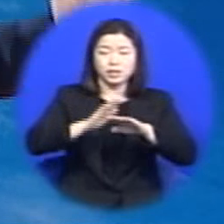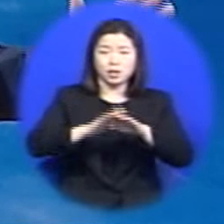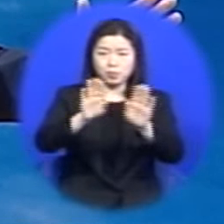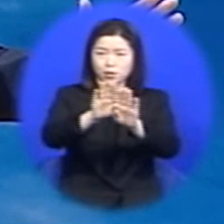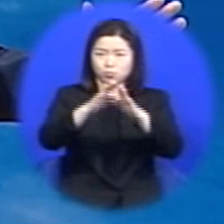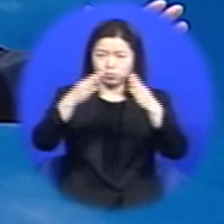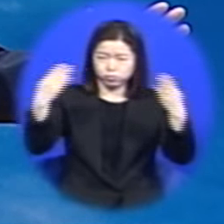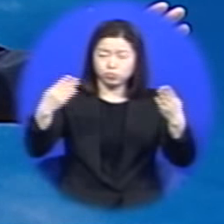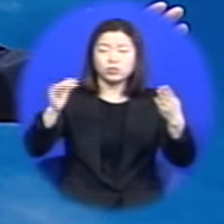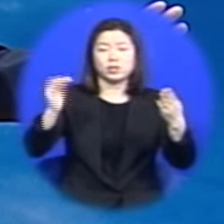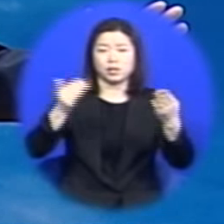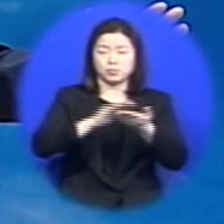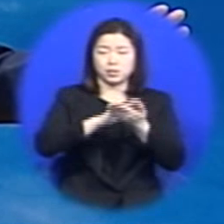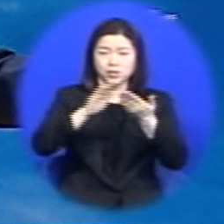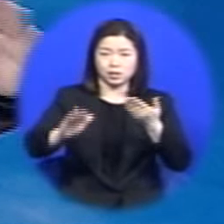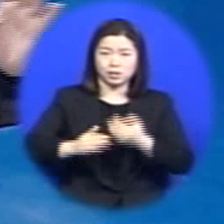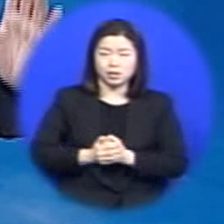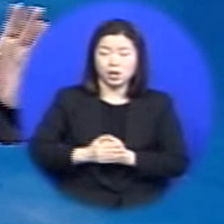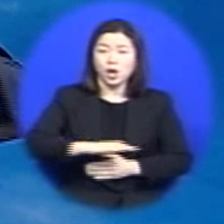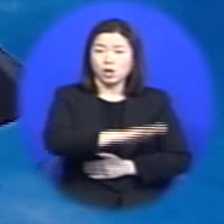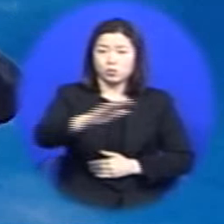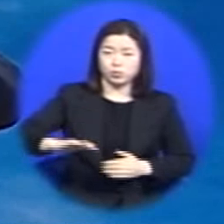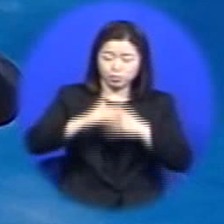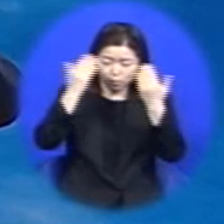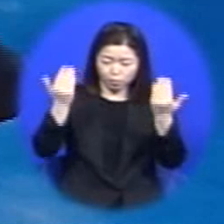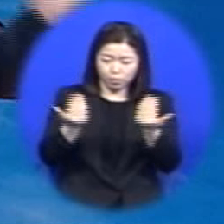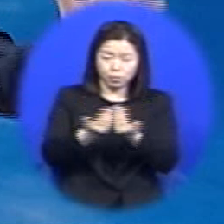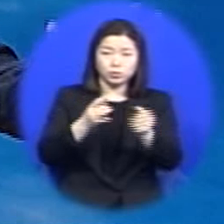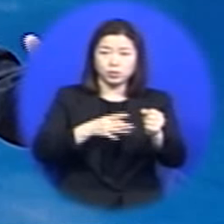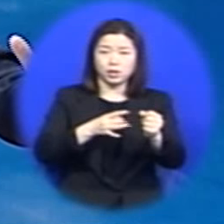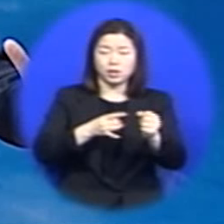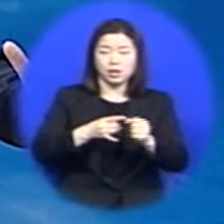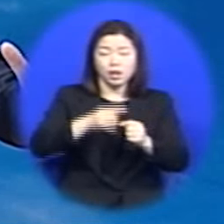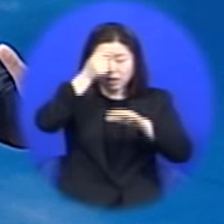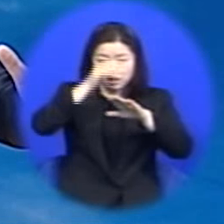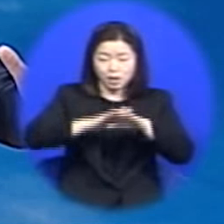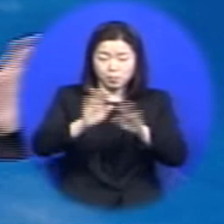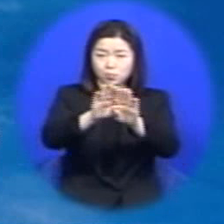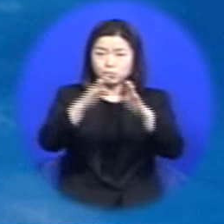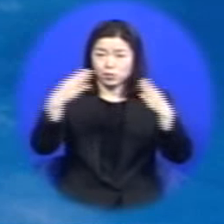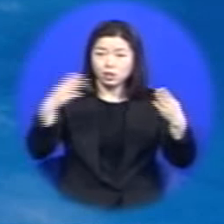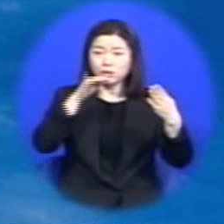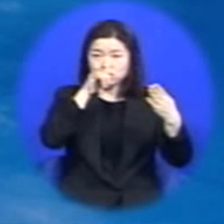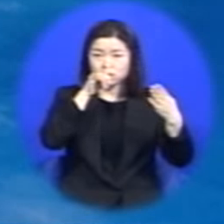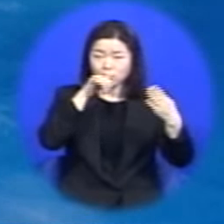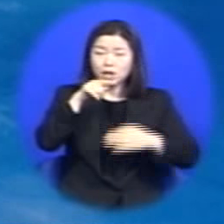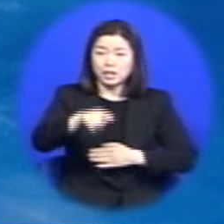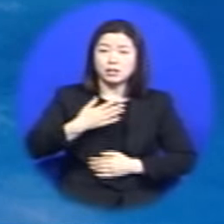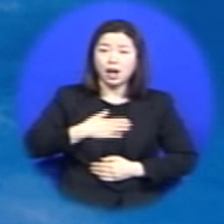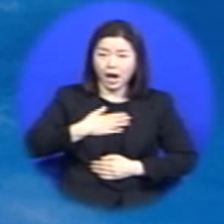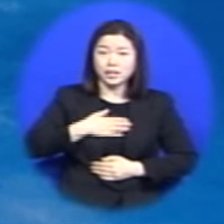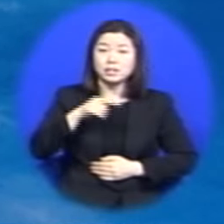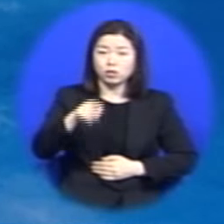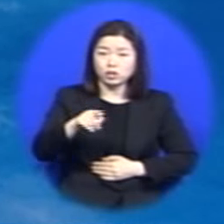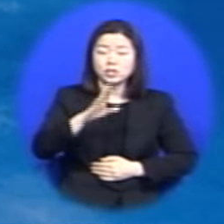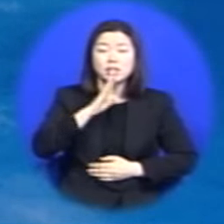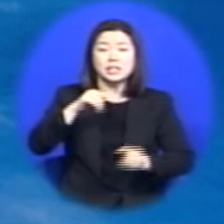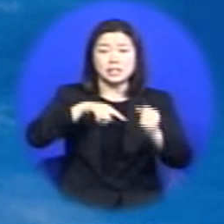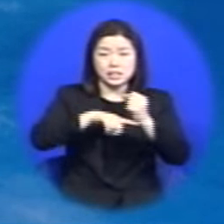확 열립니다. 우리 모두에게는 예배문이 열렸어요. 이걸 아는 것이 진리를 아는